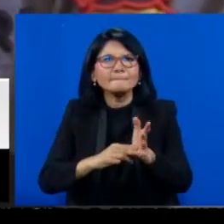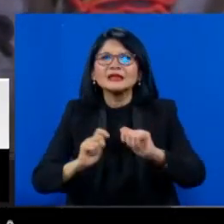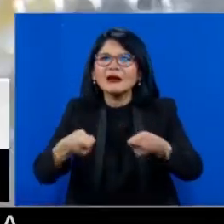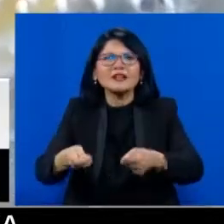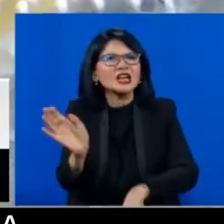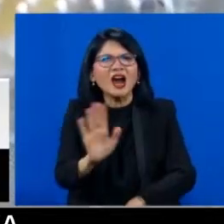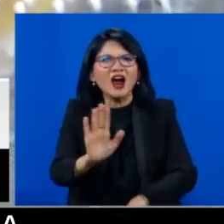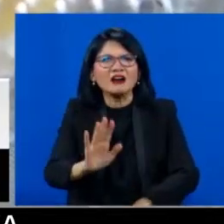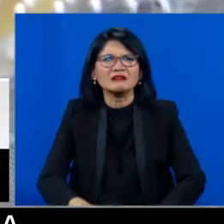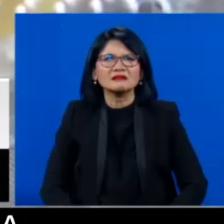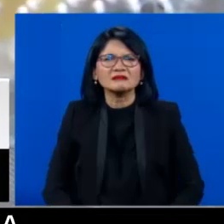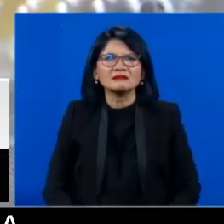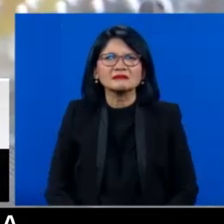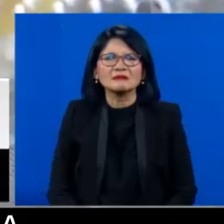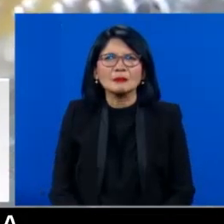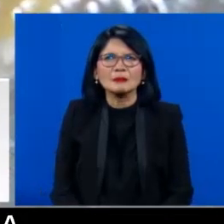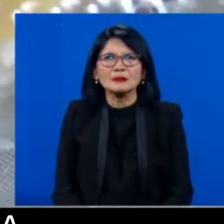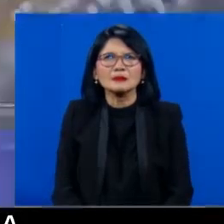kadaluarsa.